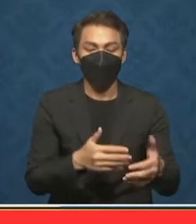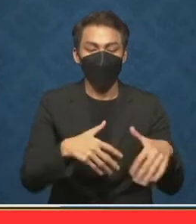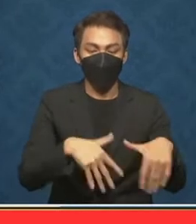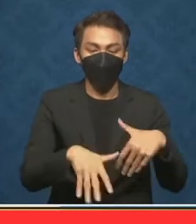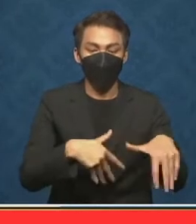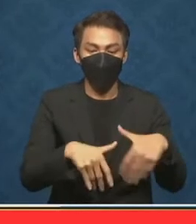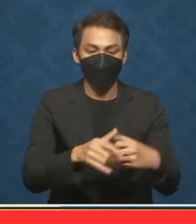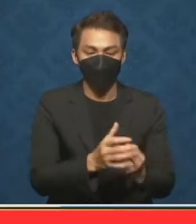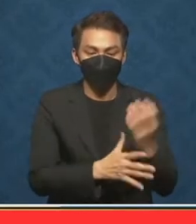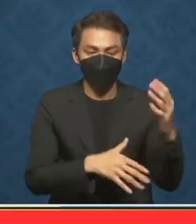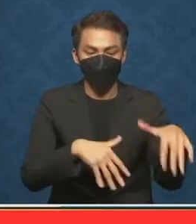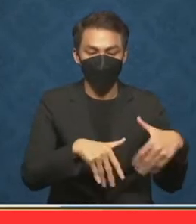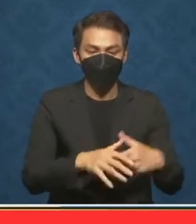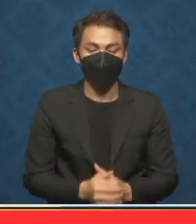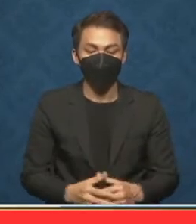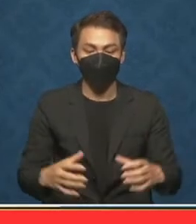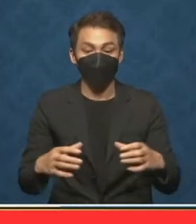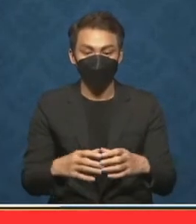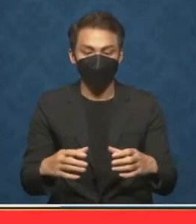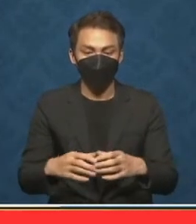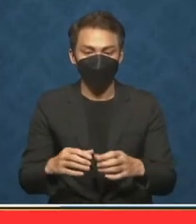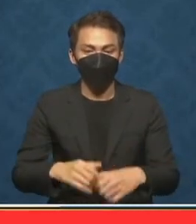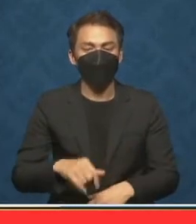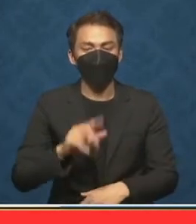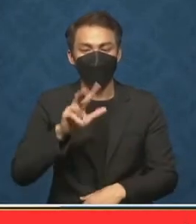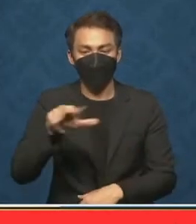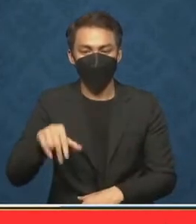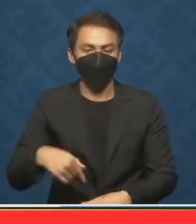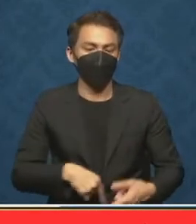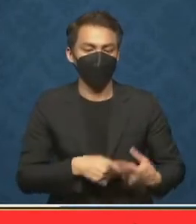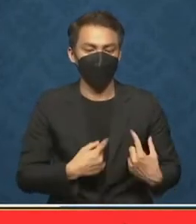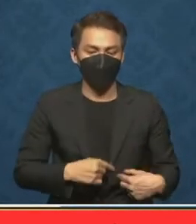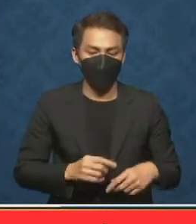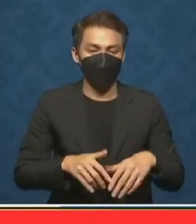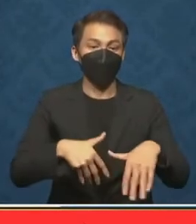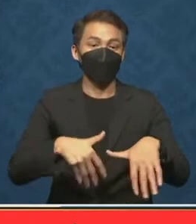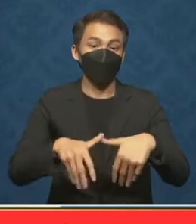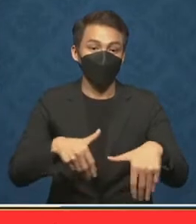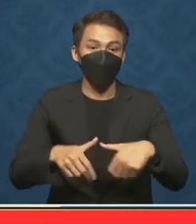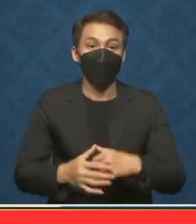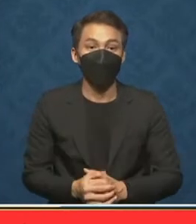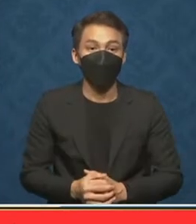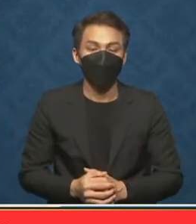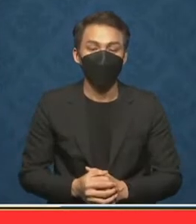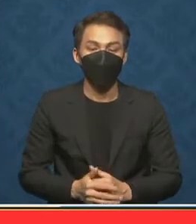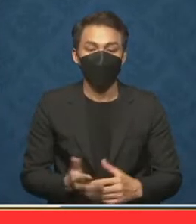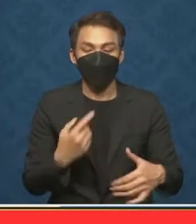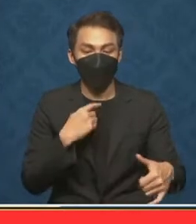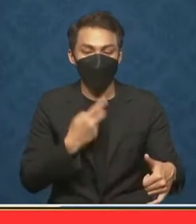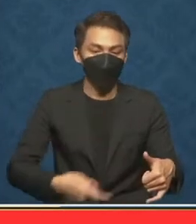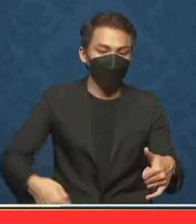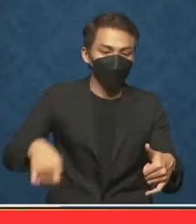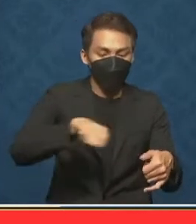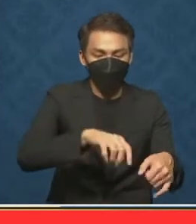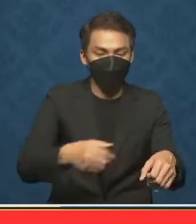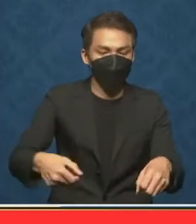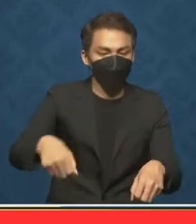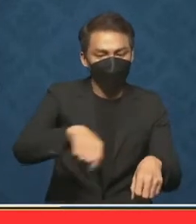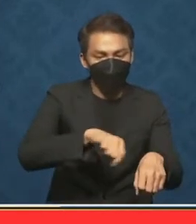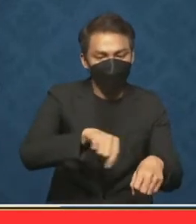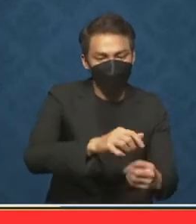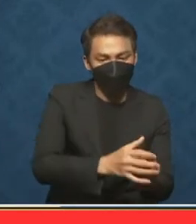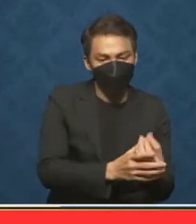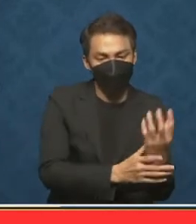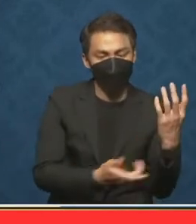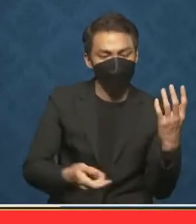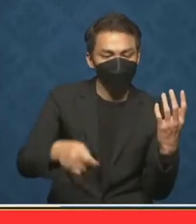ครัพักเพื่อไทยหัวใจคอปัชชนครับได้ดูแลต้นไม้ หวรสน้ำที่ลากไม้ครับ